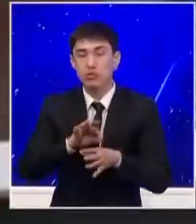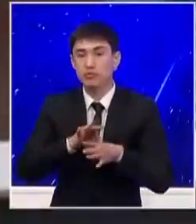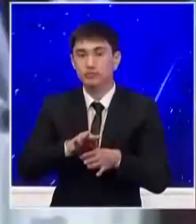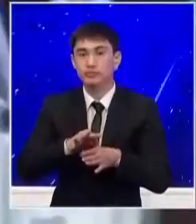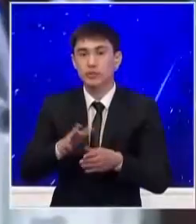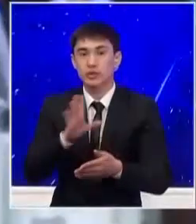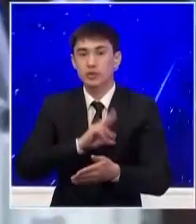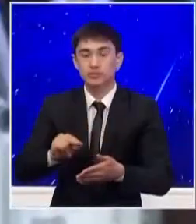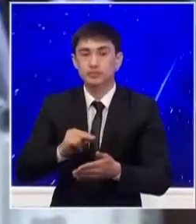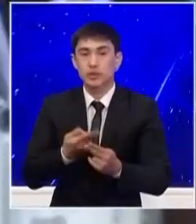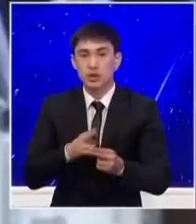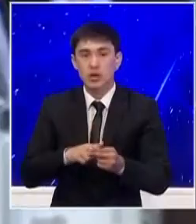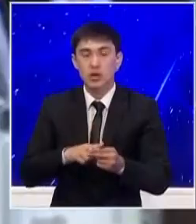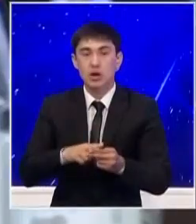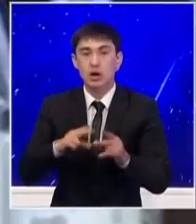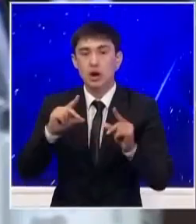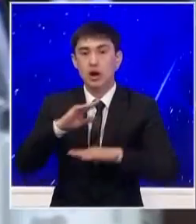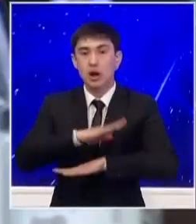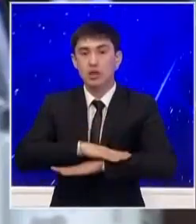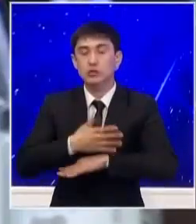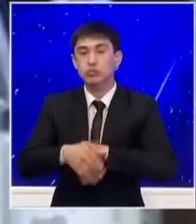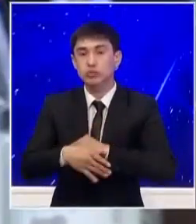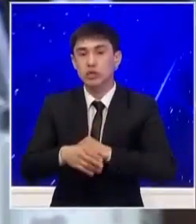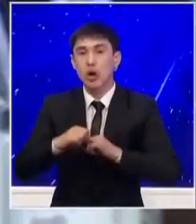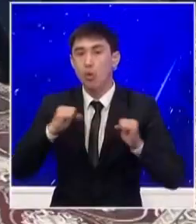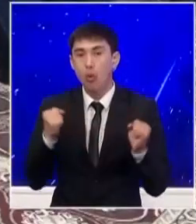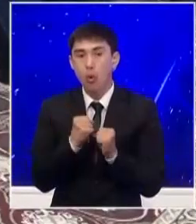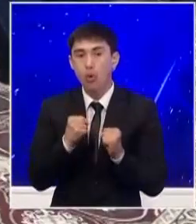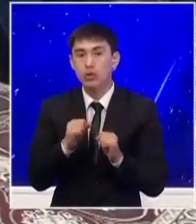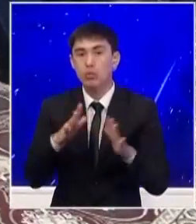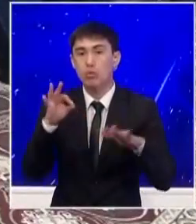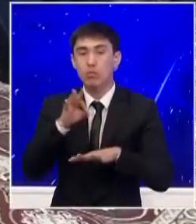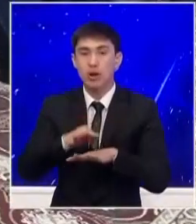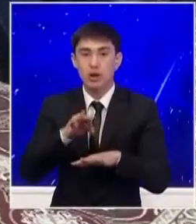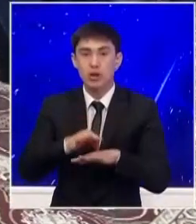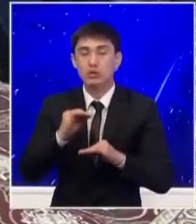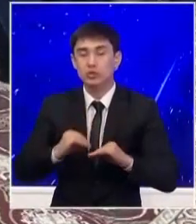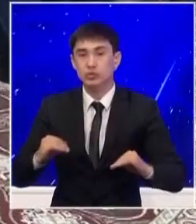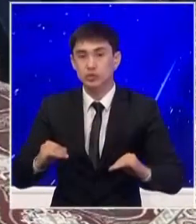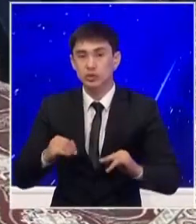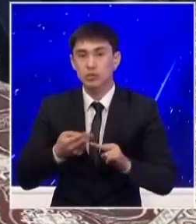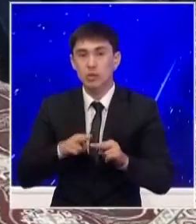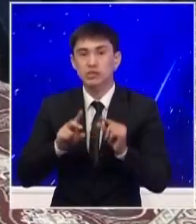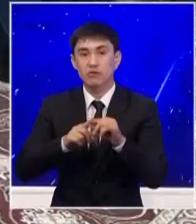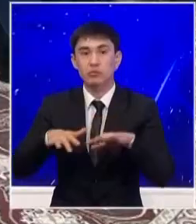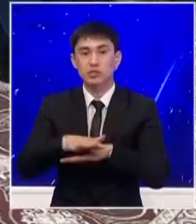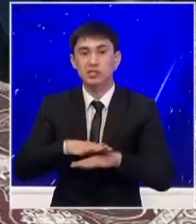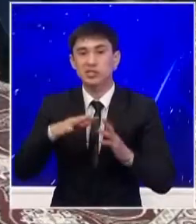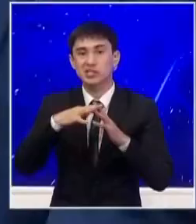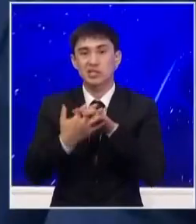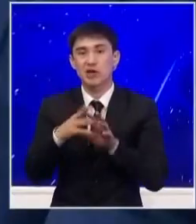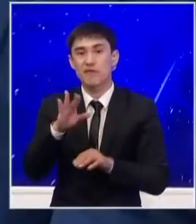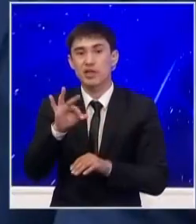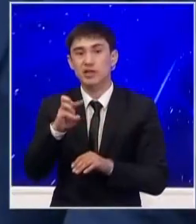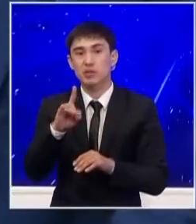проводился капитальный ремонт. Классы опустели, а из-за холода растет заболеваемость среди учеников. По словам жительницы села